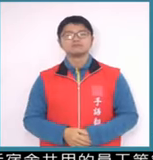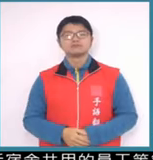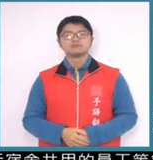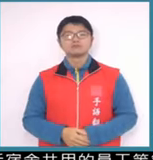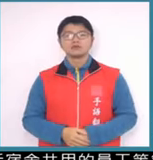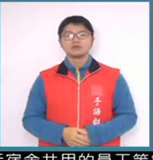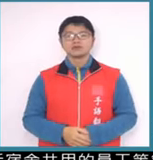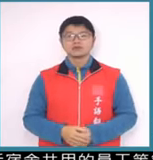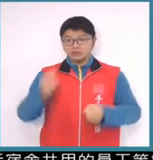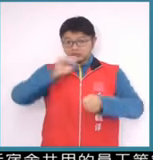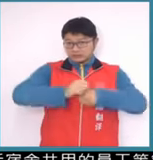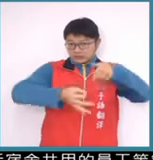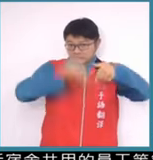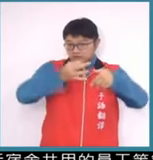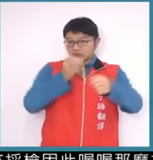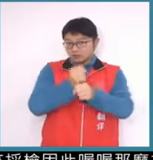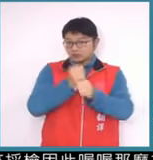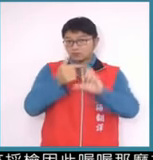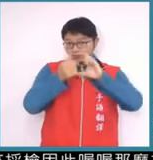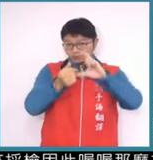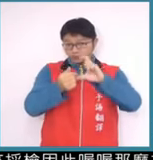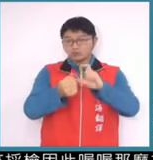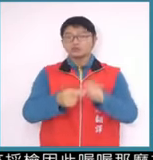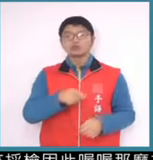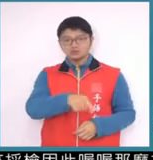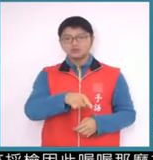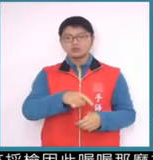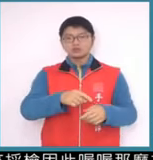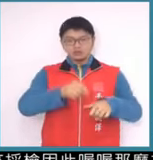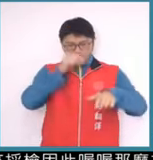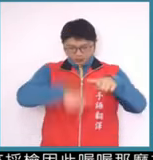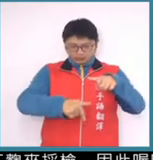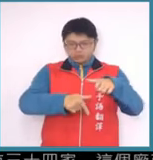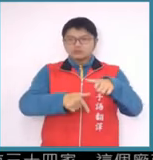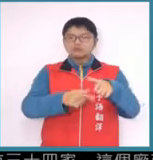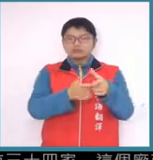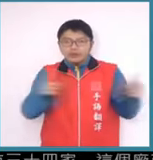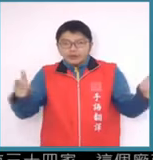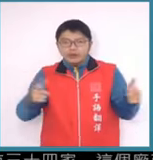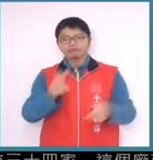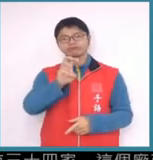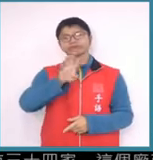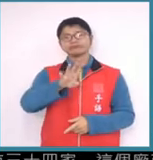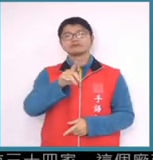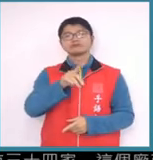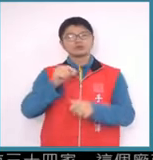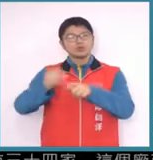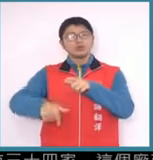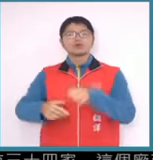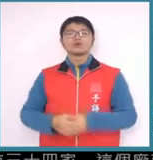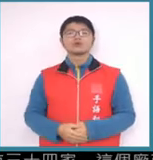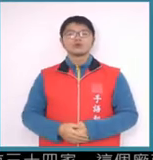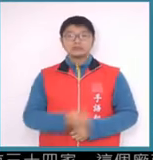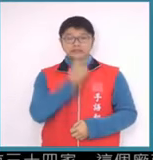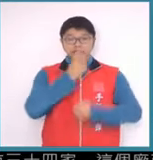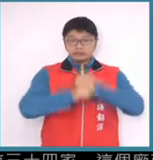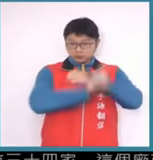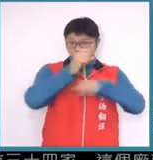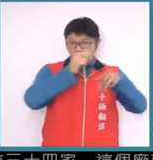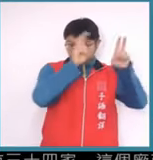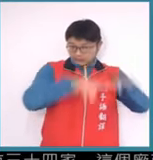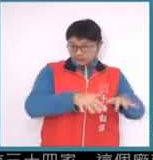值区一共有34家这个厂商，那除了亚旭电脑那么停工，